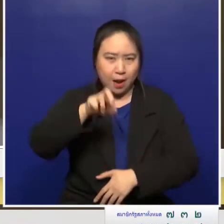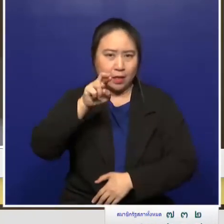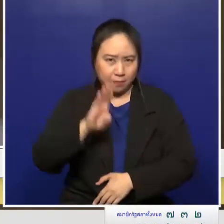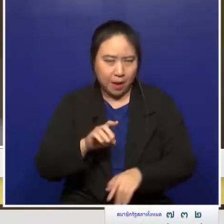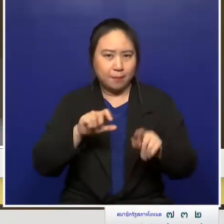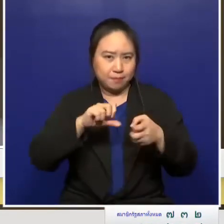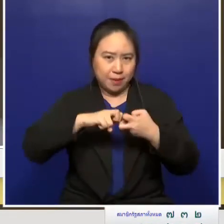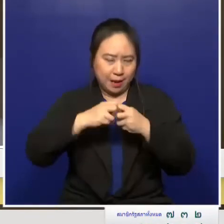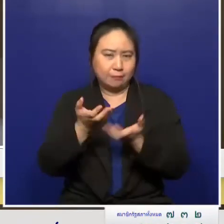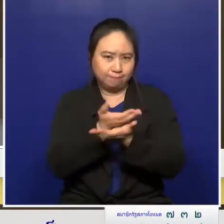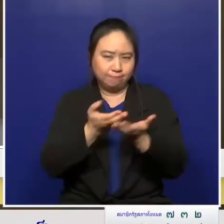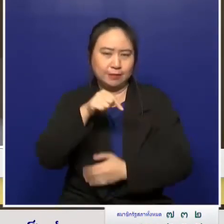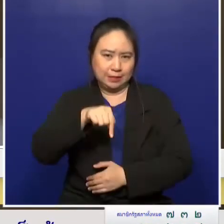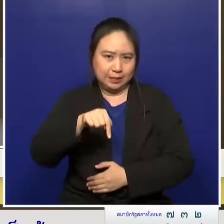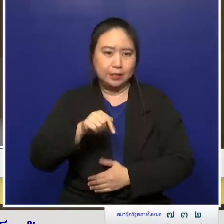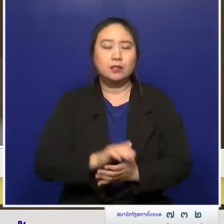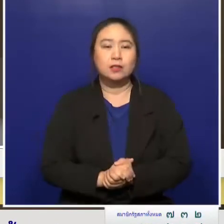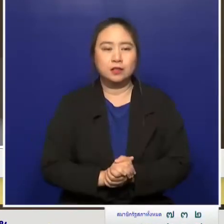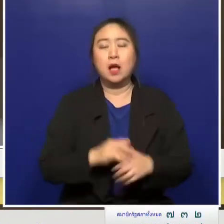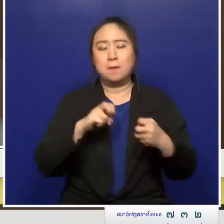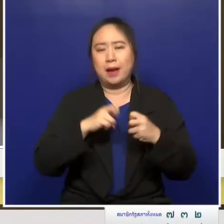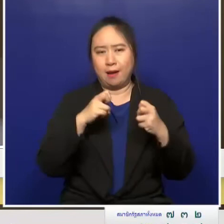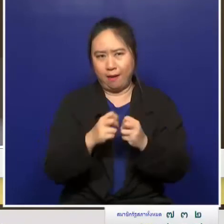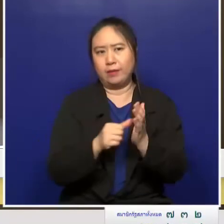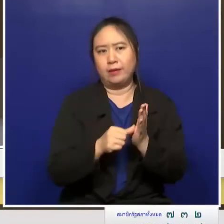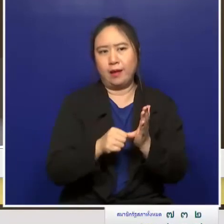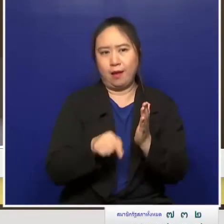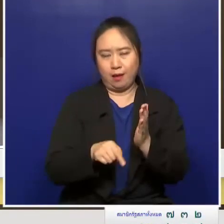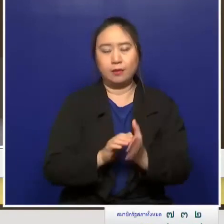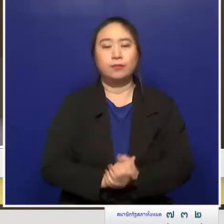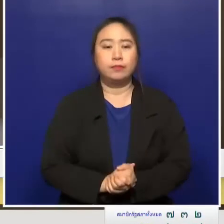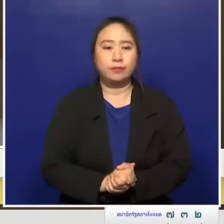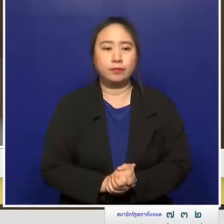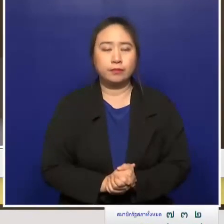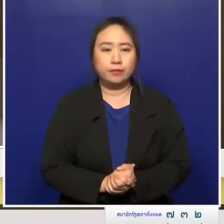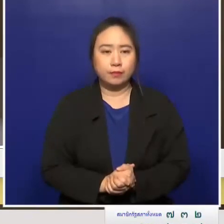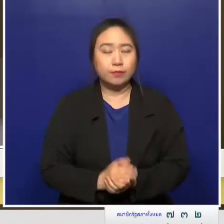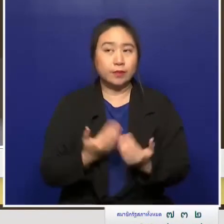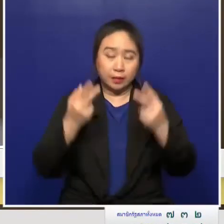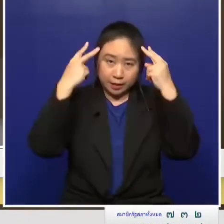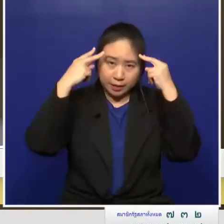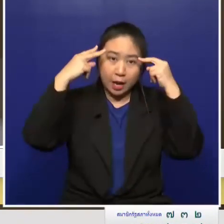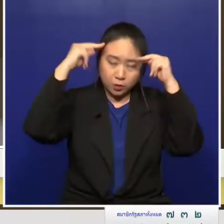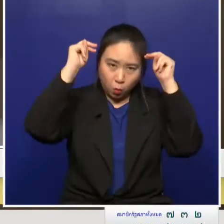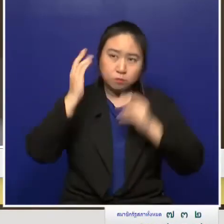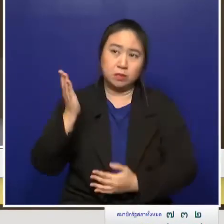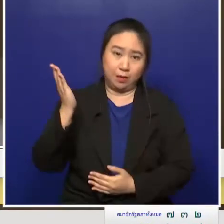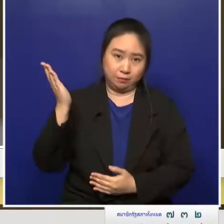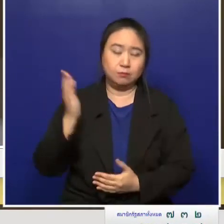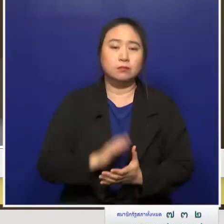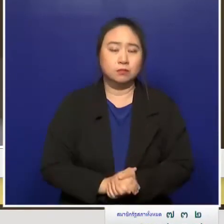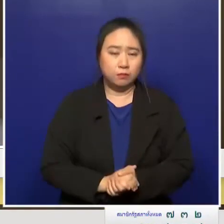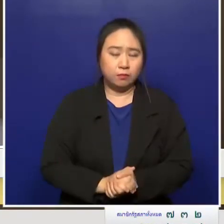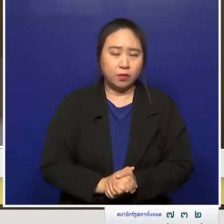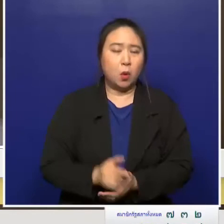ราซึ่งจะเป็นทางออกของบ้านเมืองในขณะเดียวกันท่านนายกรัฐมนตรีก็ต้องรักษ